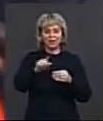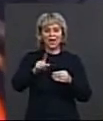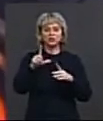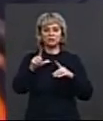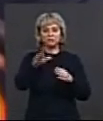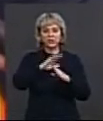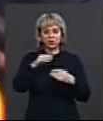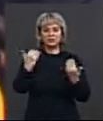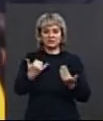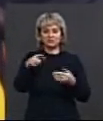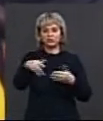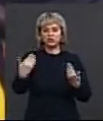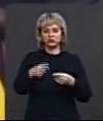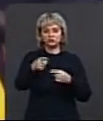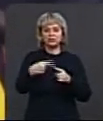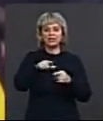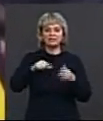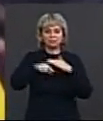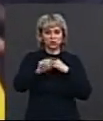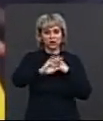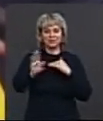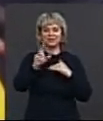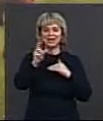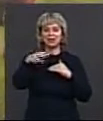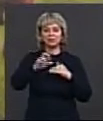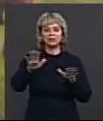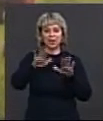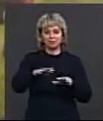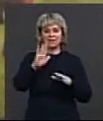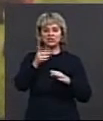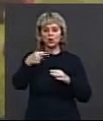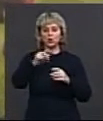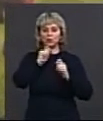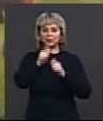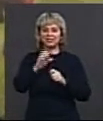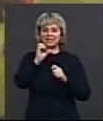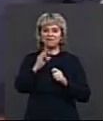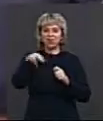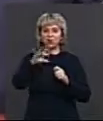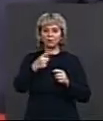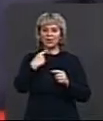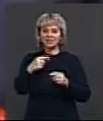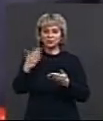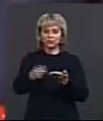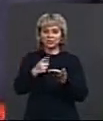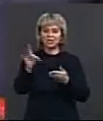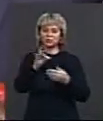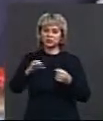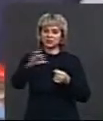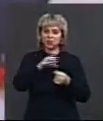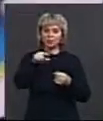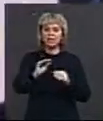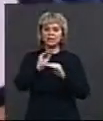Они в природе сегодня. Или опять в кавыки сбежали? Нет, это не на месте. Василий Голубев подарил Сергею Иванову Красную книгу Ростовской